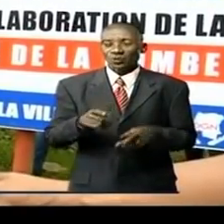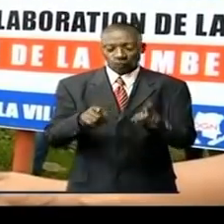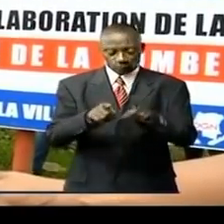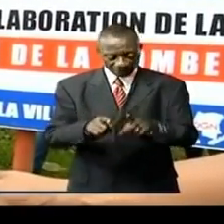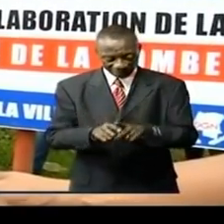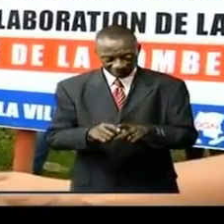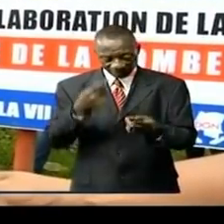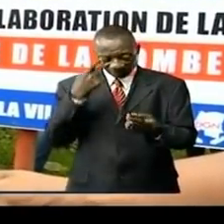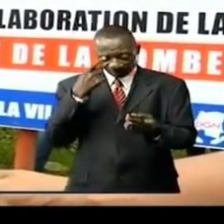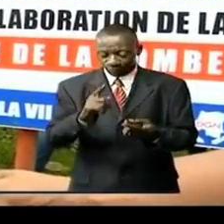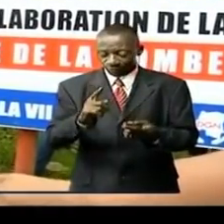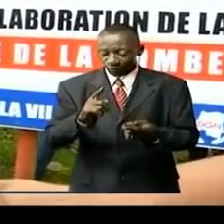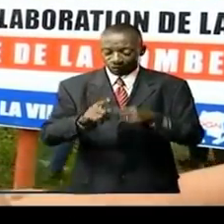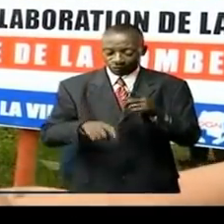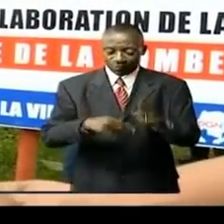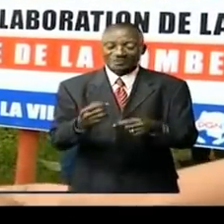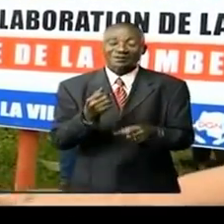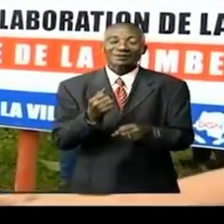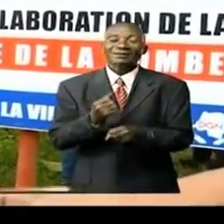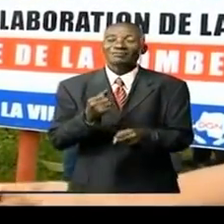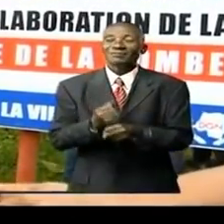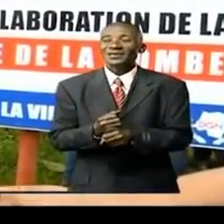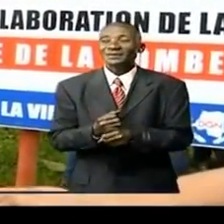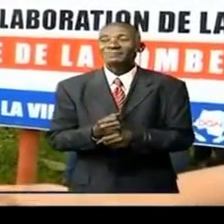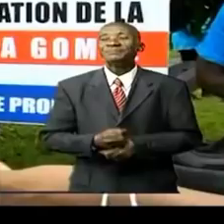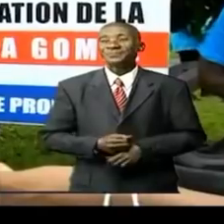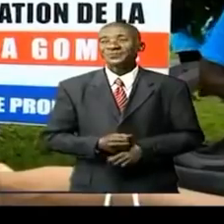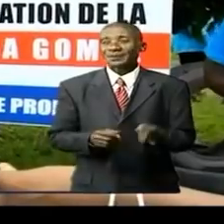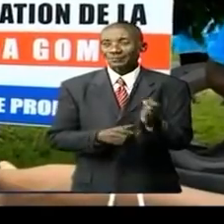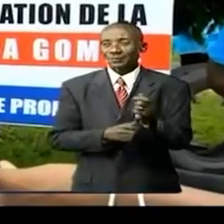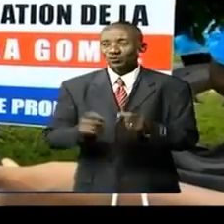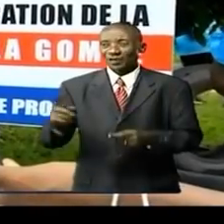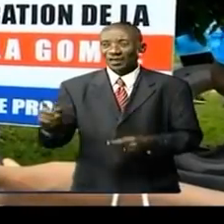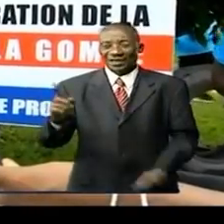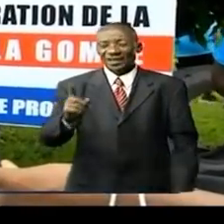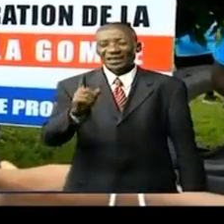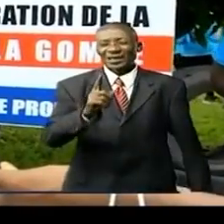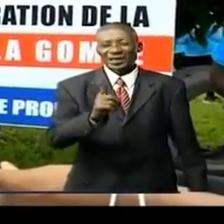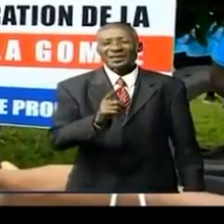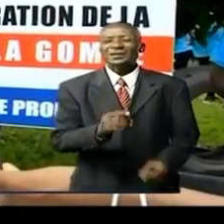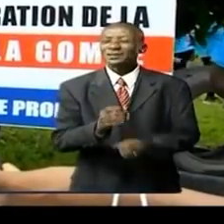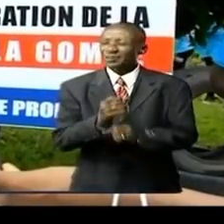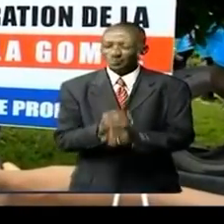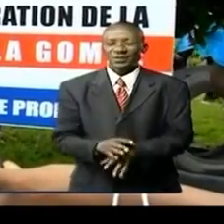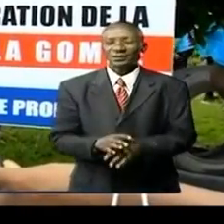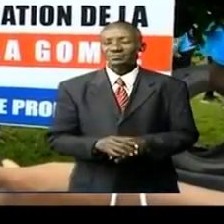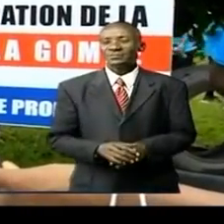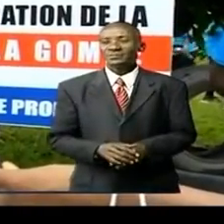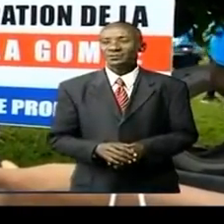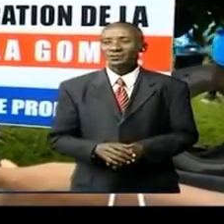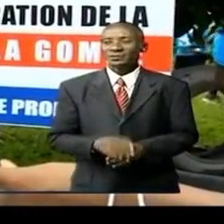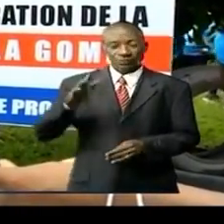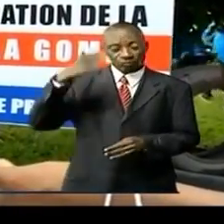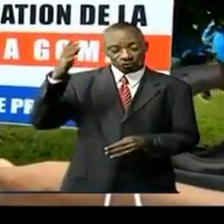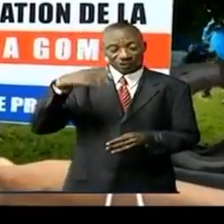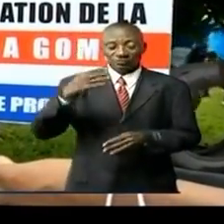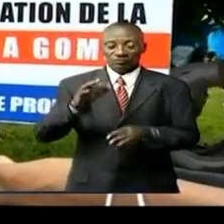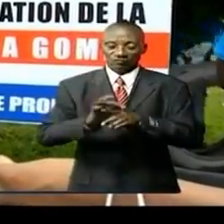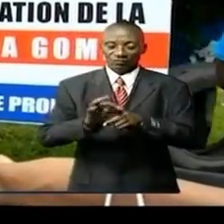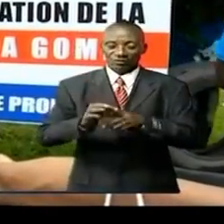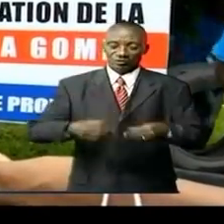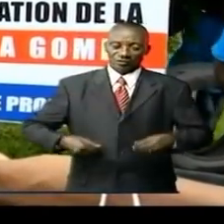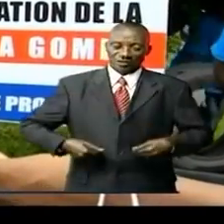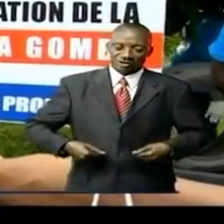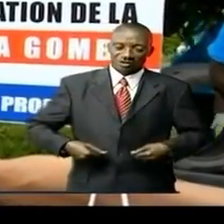senti la motivation de tout un chacun. Ils ont été disponibles. Il y aura des actions de formation aux jeunes, aux dames,